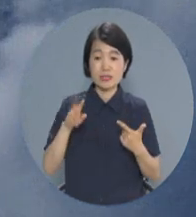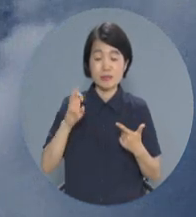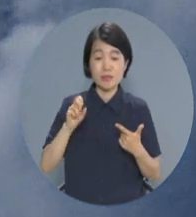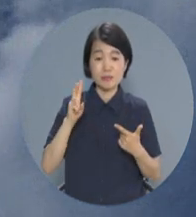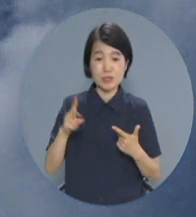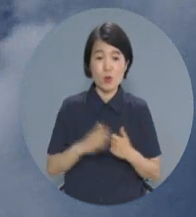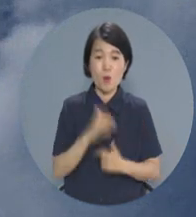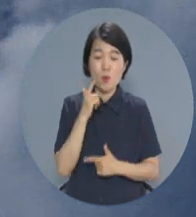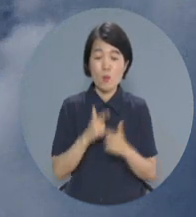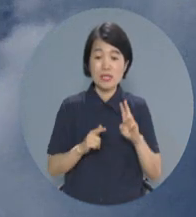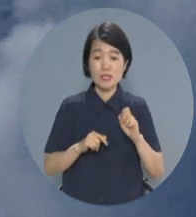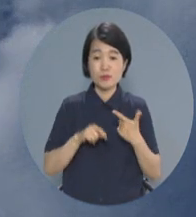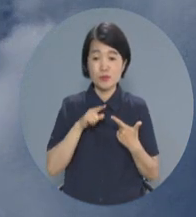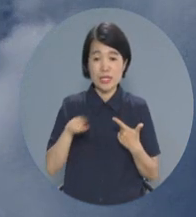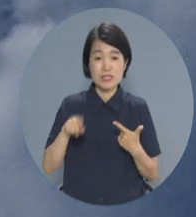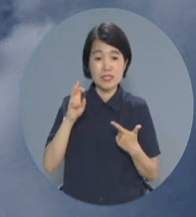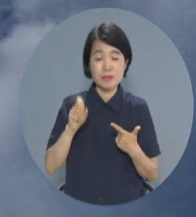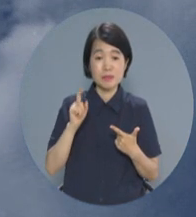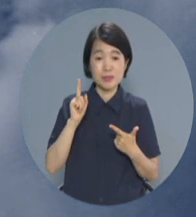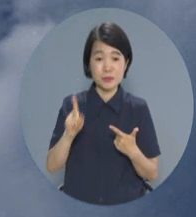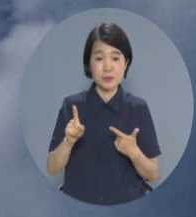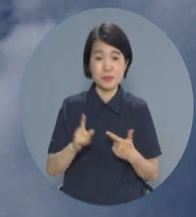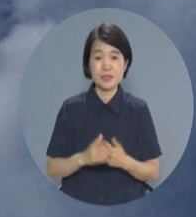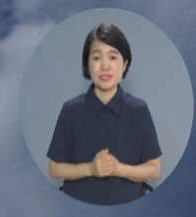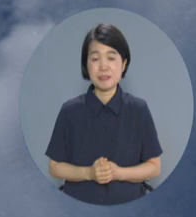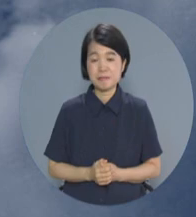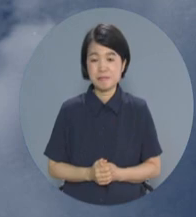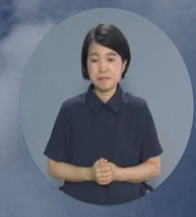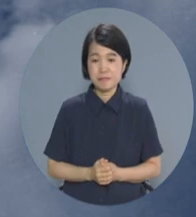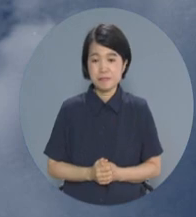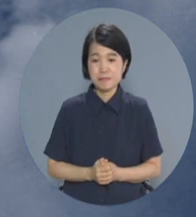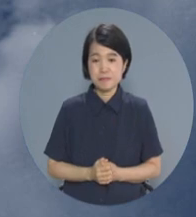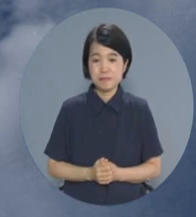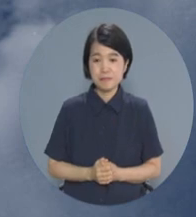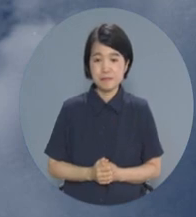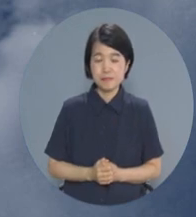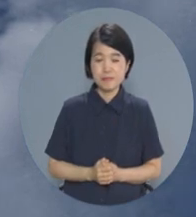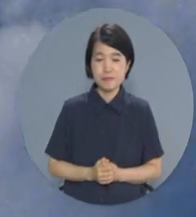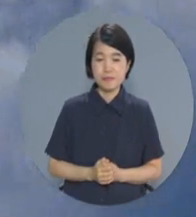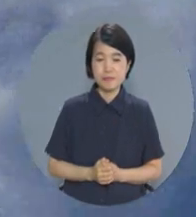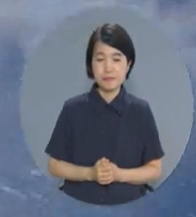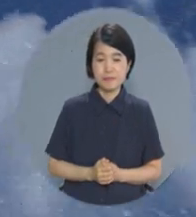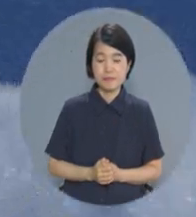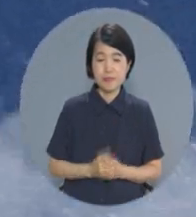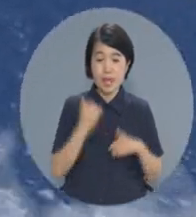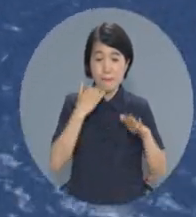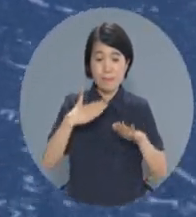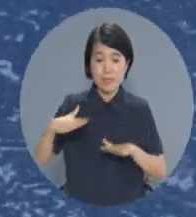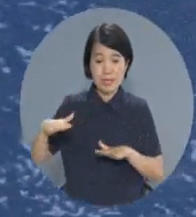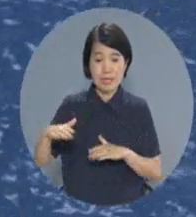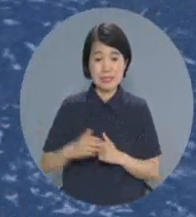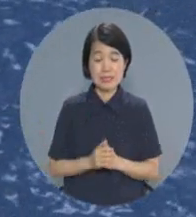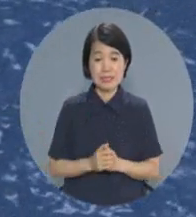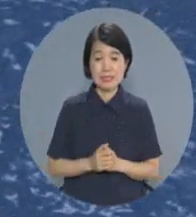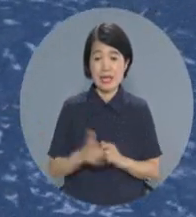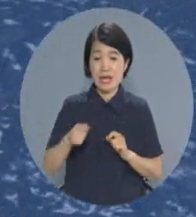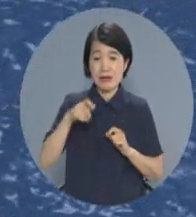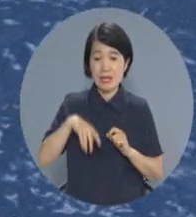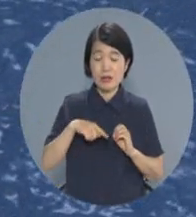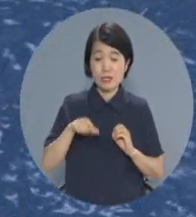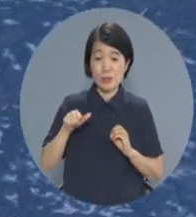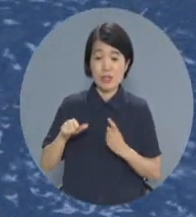32도, 목포는 26에서 31도의 기온 분포를 보이겠습니다. 바다의 물결은